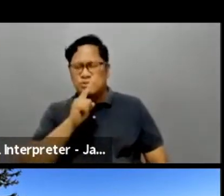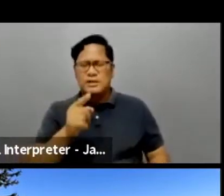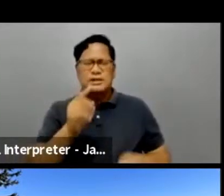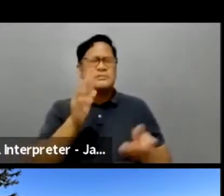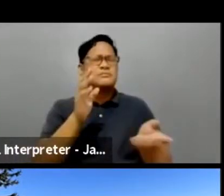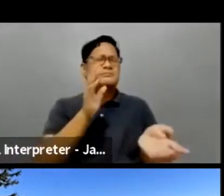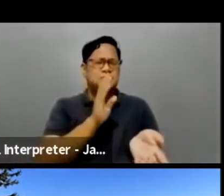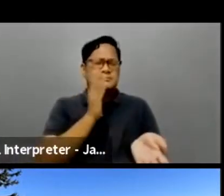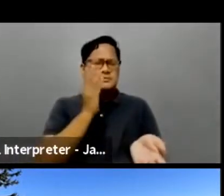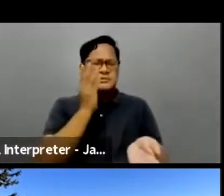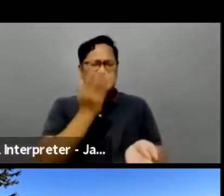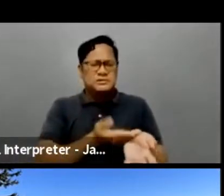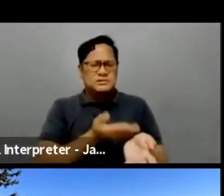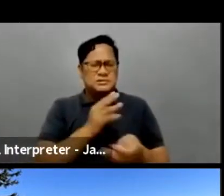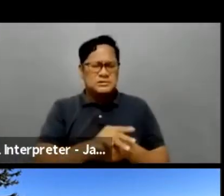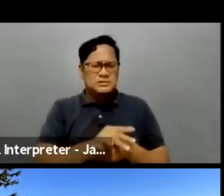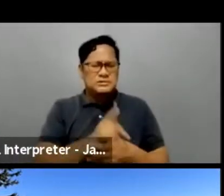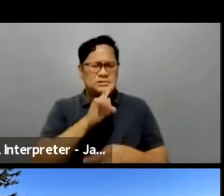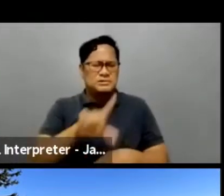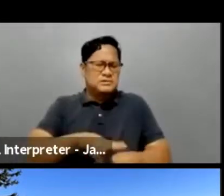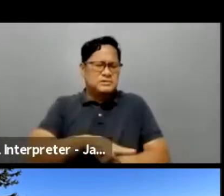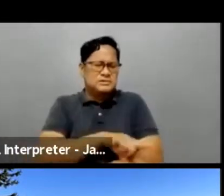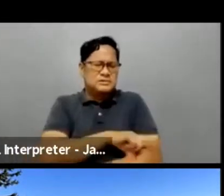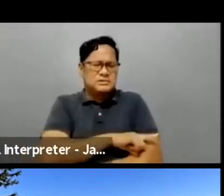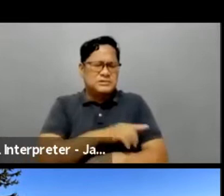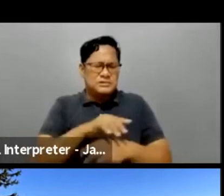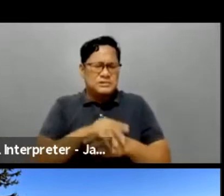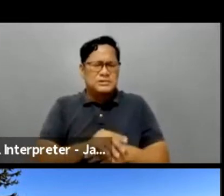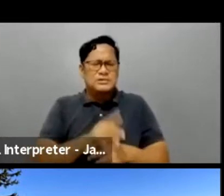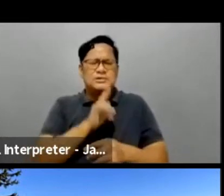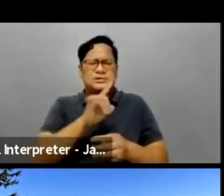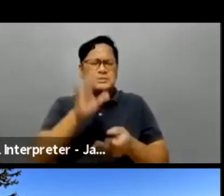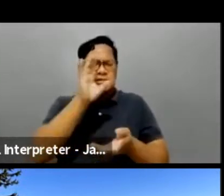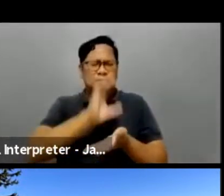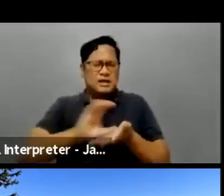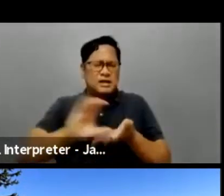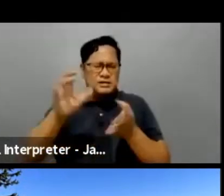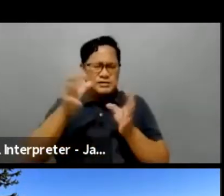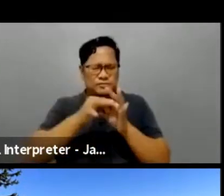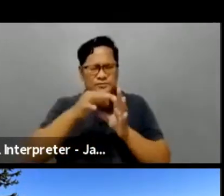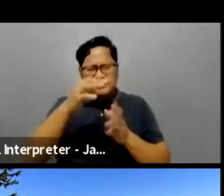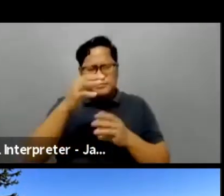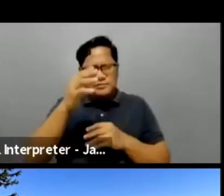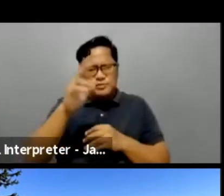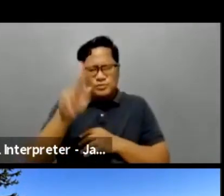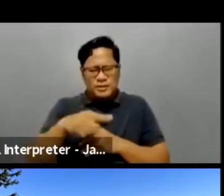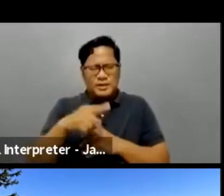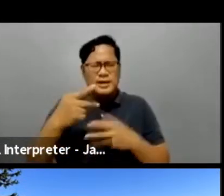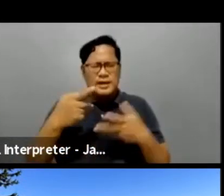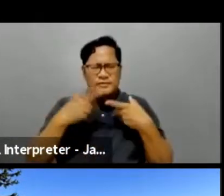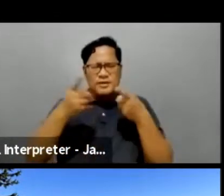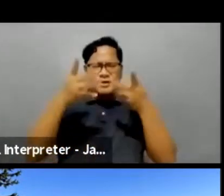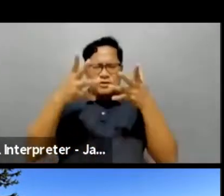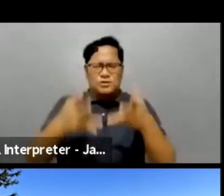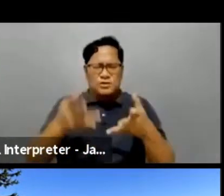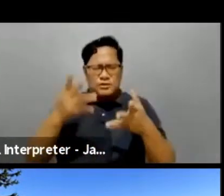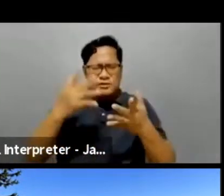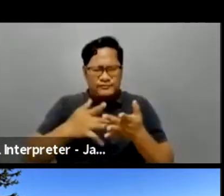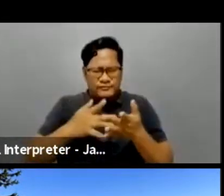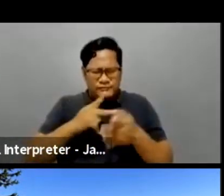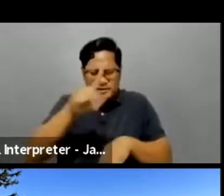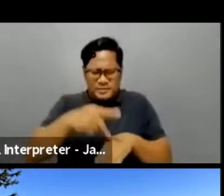pharmacologist. Matagal nagturo sa College of Medicine ng UP. Naging director ng Philippine Heart